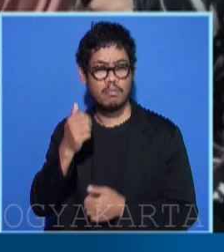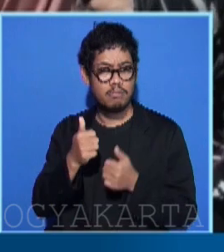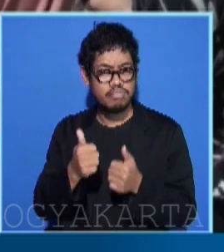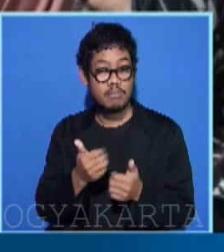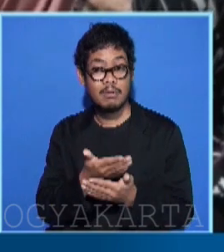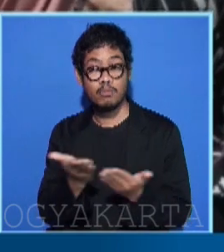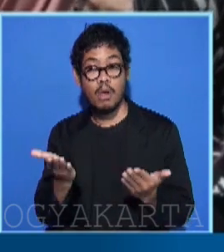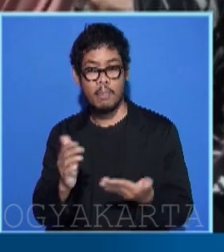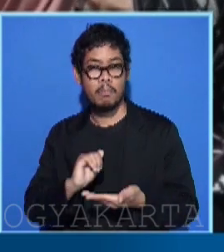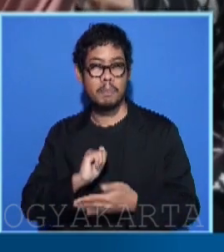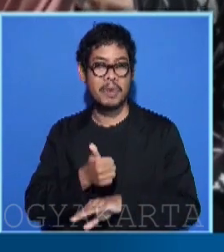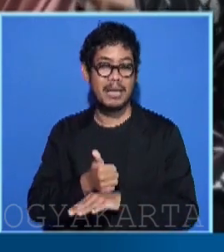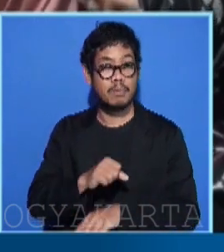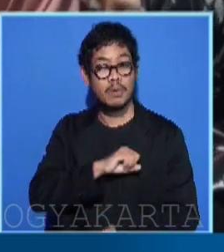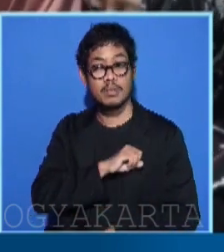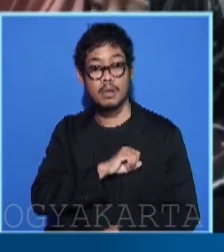ang